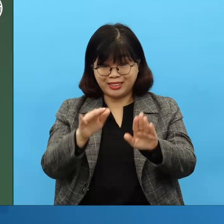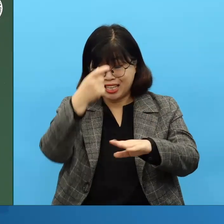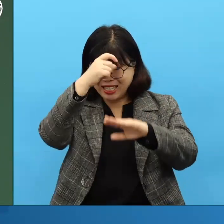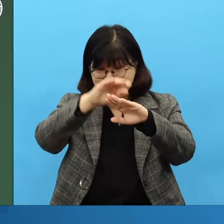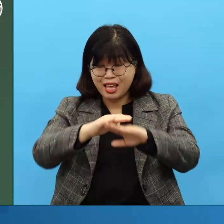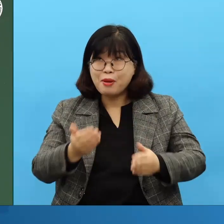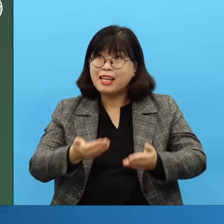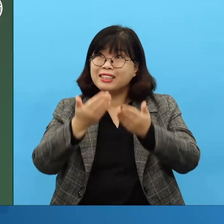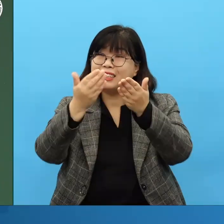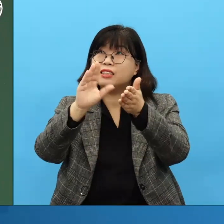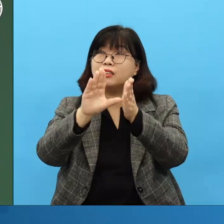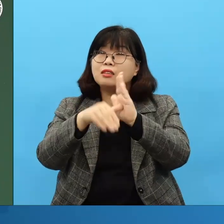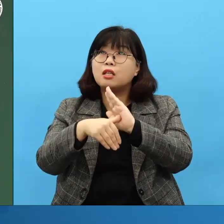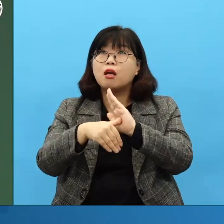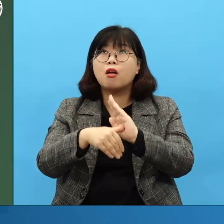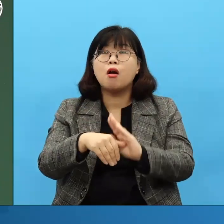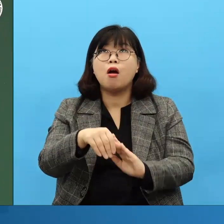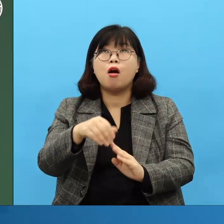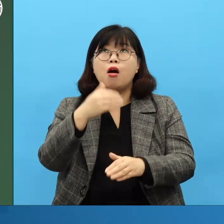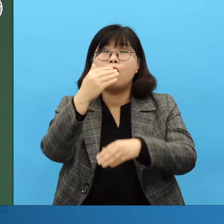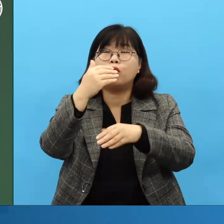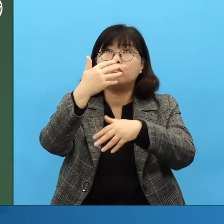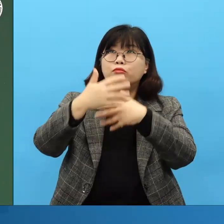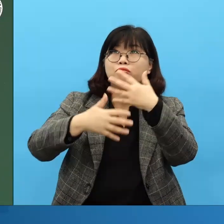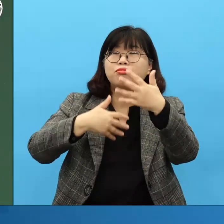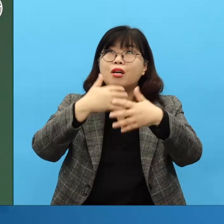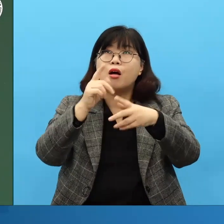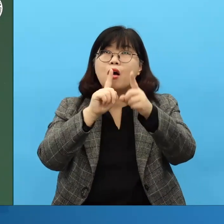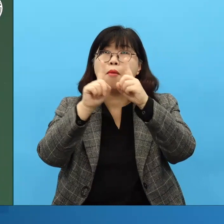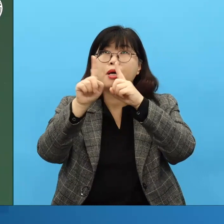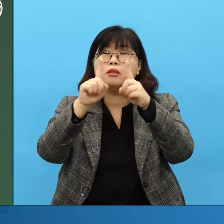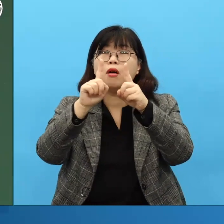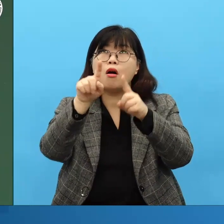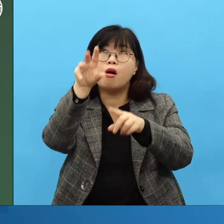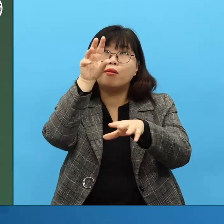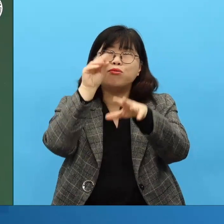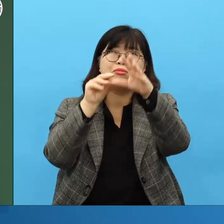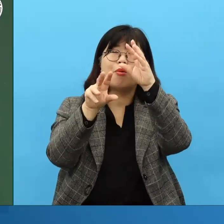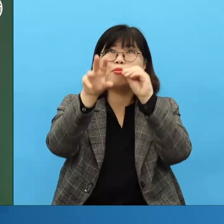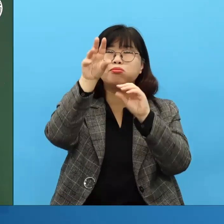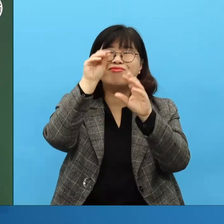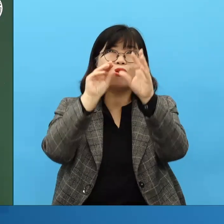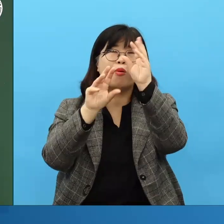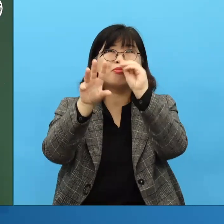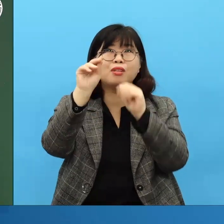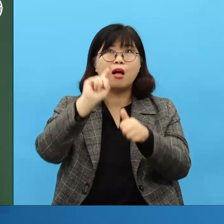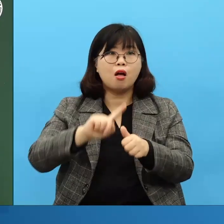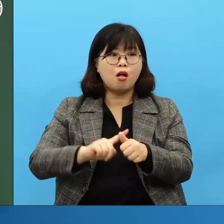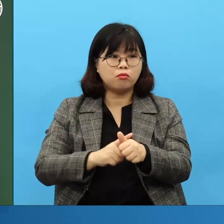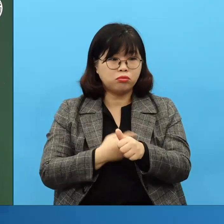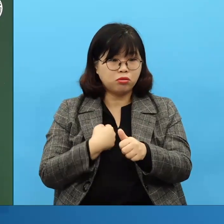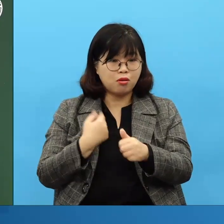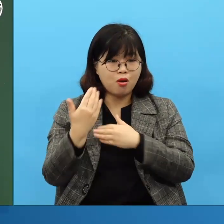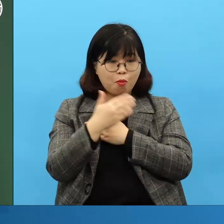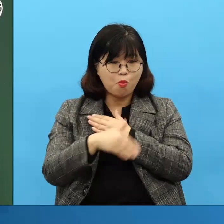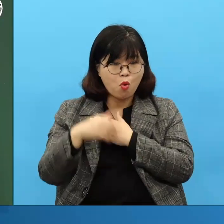Even today, as you give your worship, when you confirm the word of God, unbeknownst to you, you will be revived. 그게 그냥 있는 게